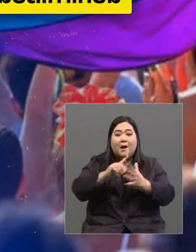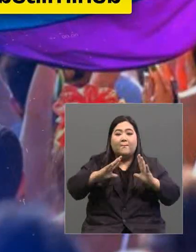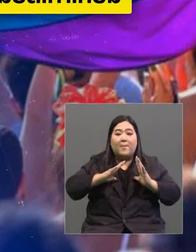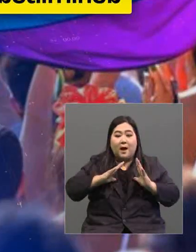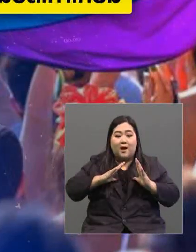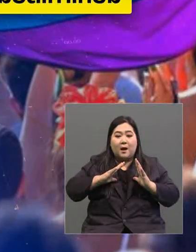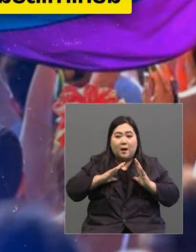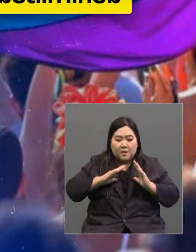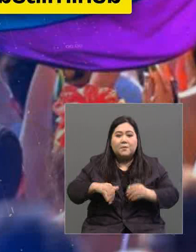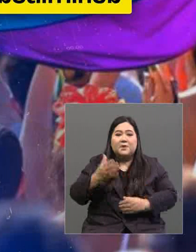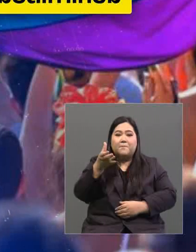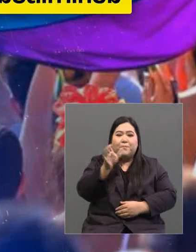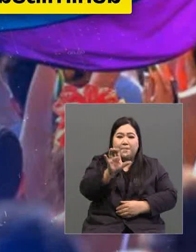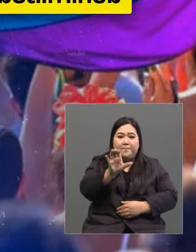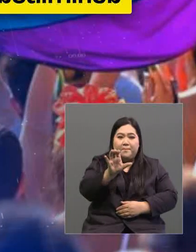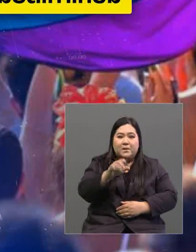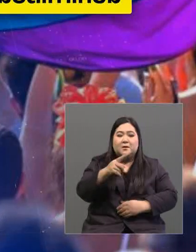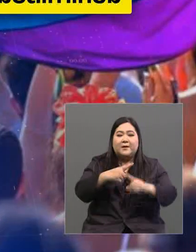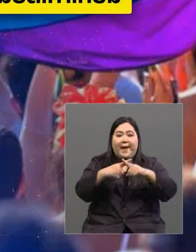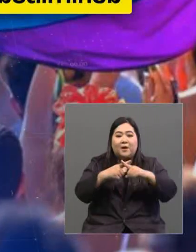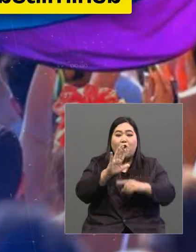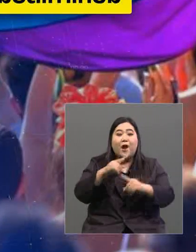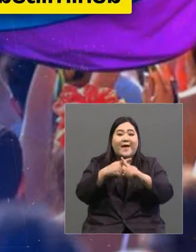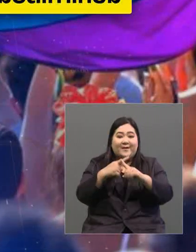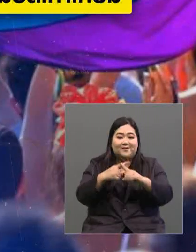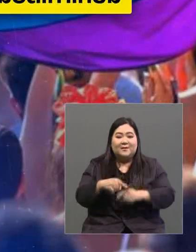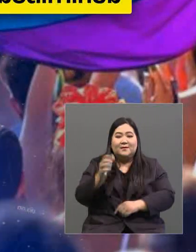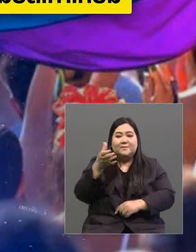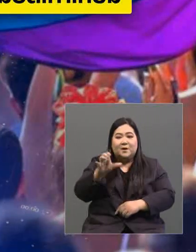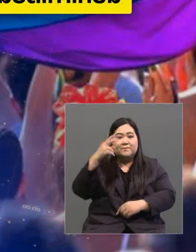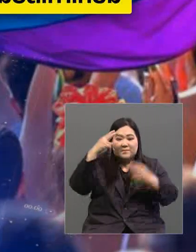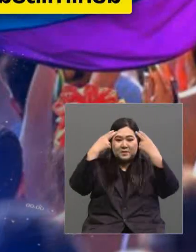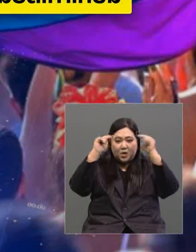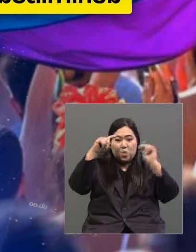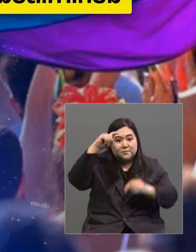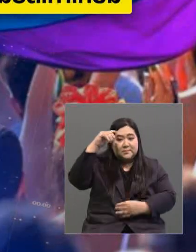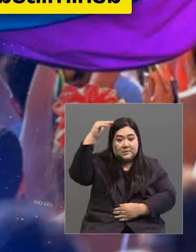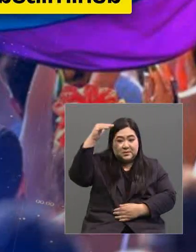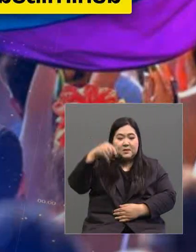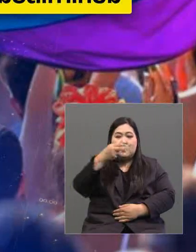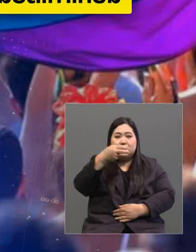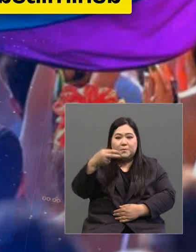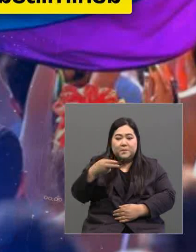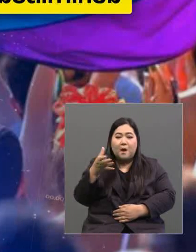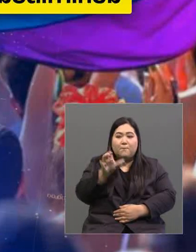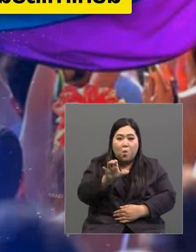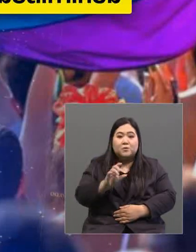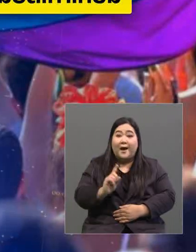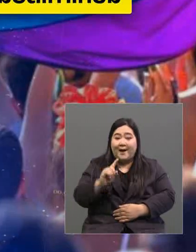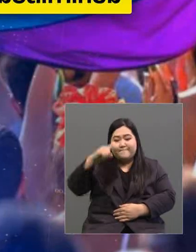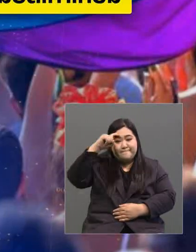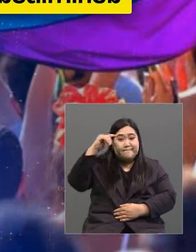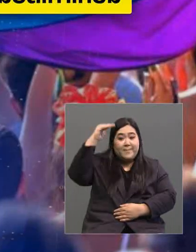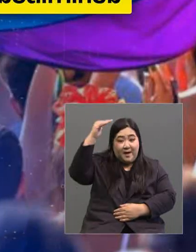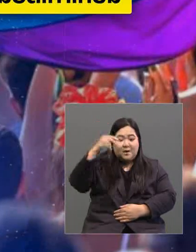ท่านทวิตนะหรือโพสต์ใน Xเลยนะครับถึงอ่าการผ่านร่างดังกล่าวนะครับโดยนายกรัฐมนตรีเศรษฐาโ